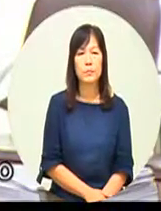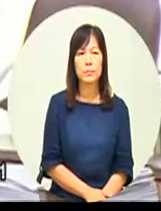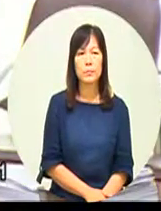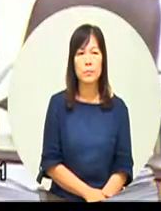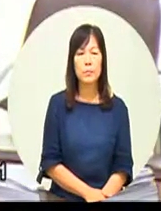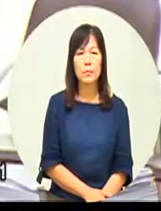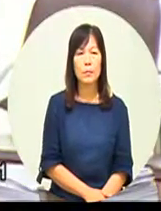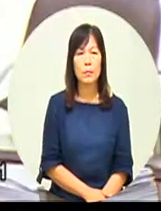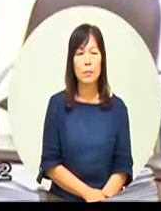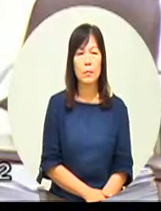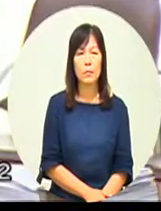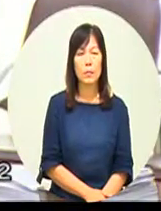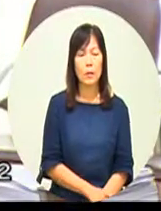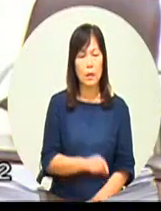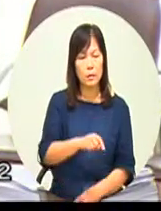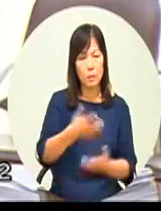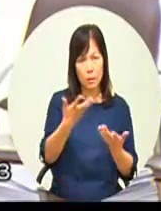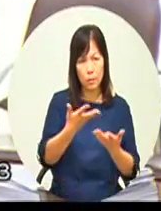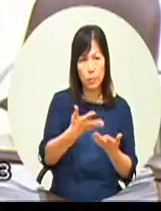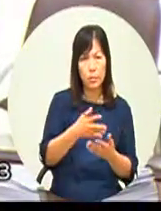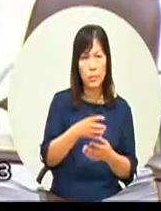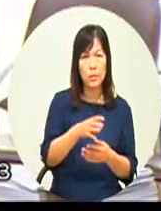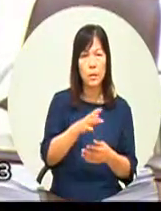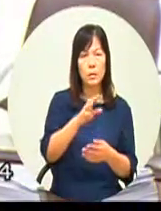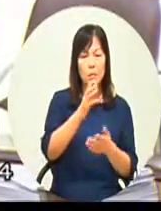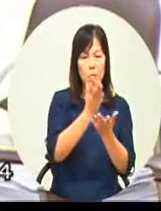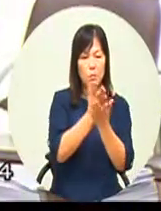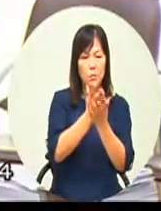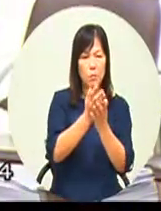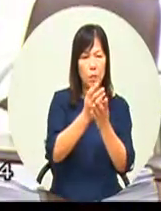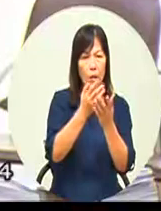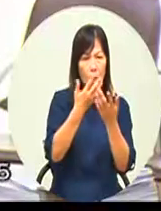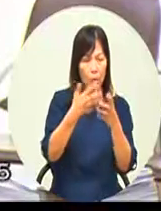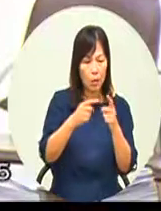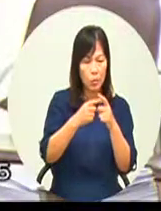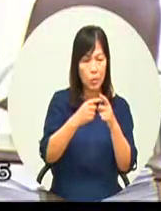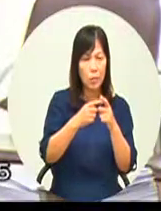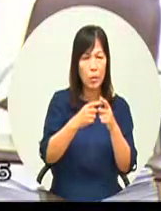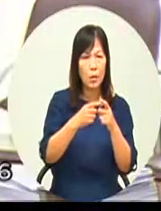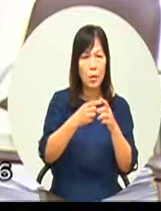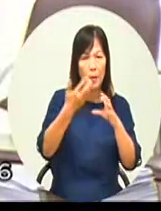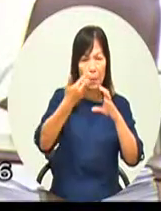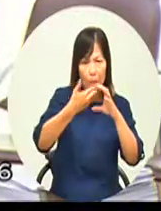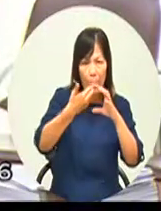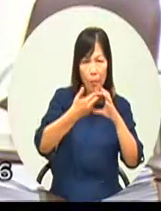我想这个问题应该也很多人都有，媒体也哈